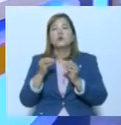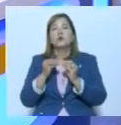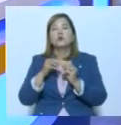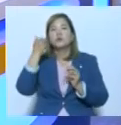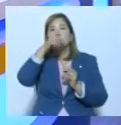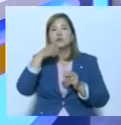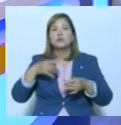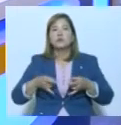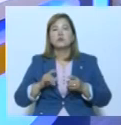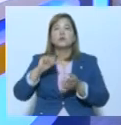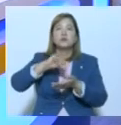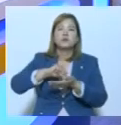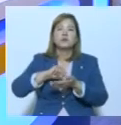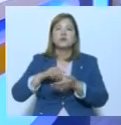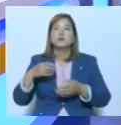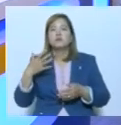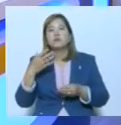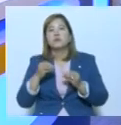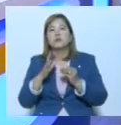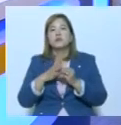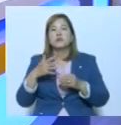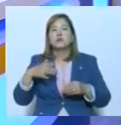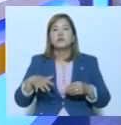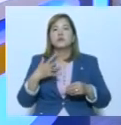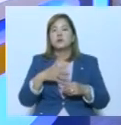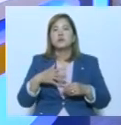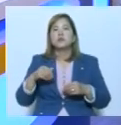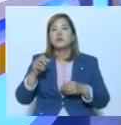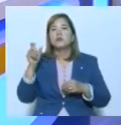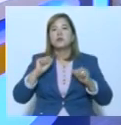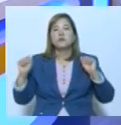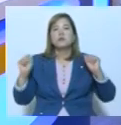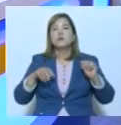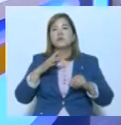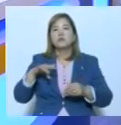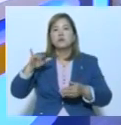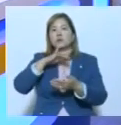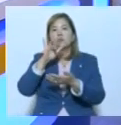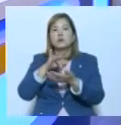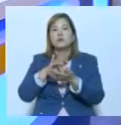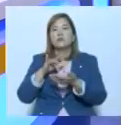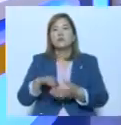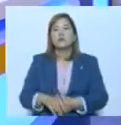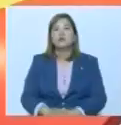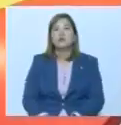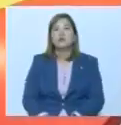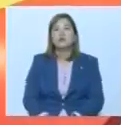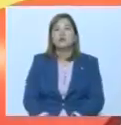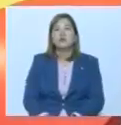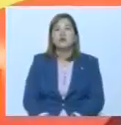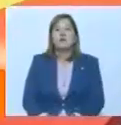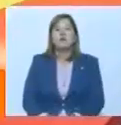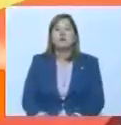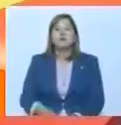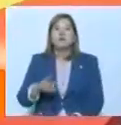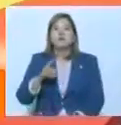баталиях приняли участие около 150 спортсменов из 5 районов и 2 городов. В следующем сюжете о соревнованиях молодых борцов.